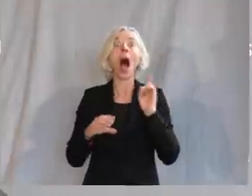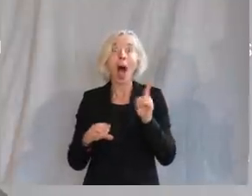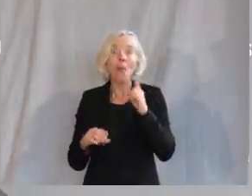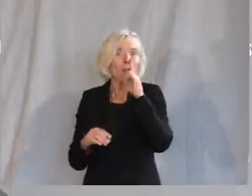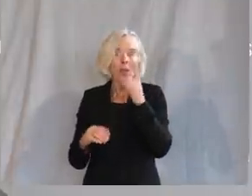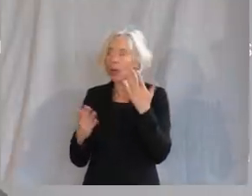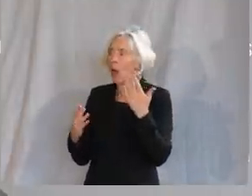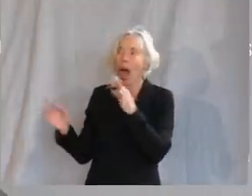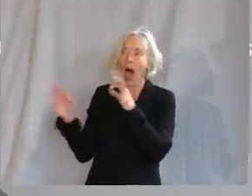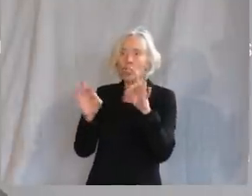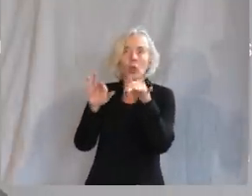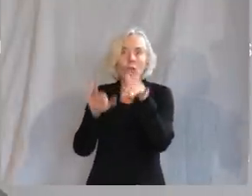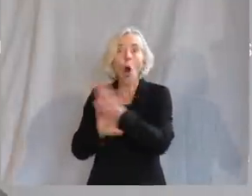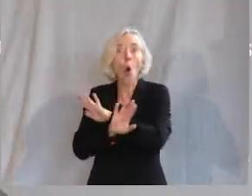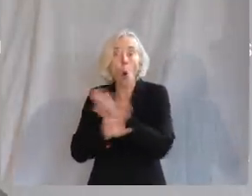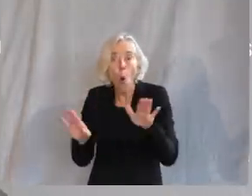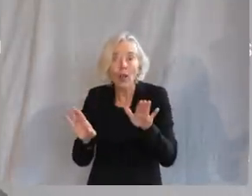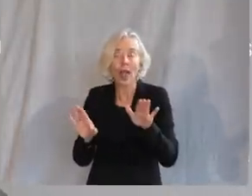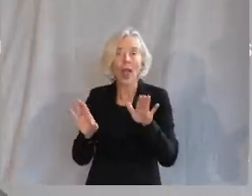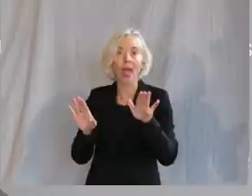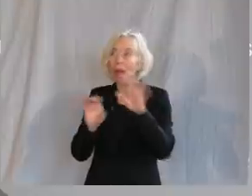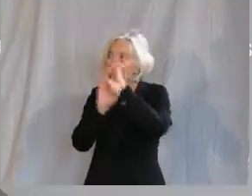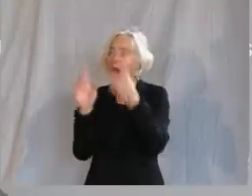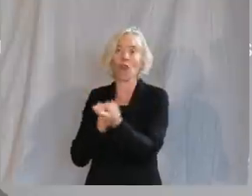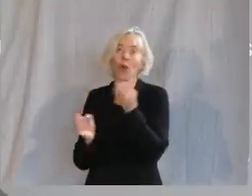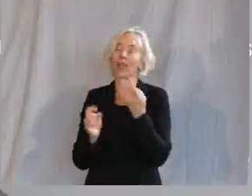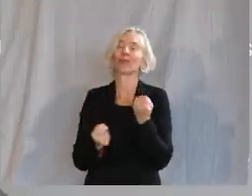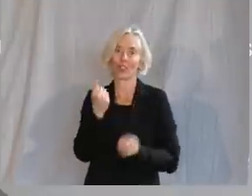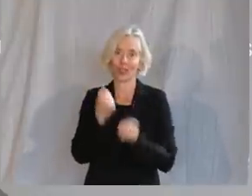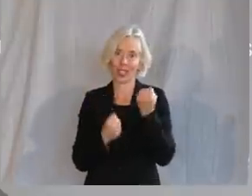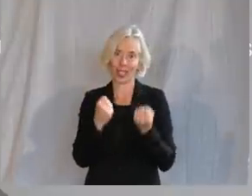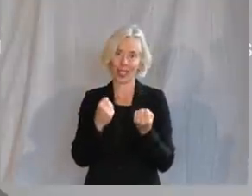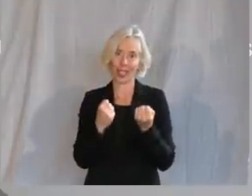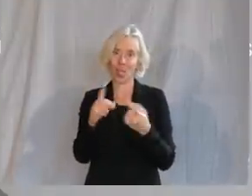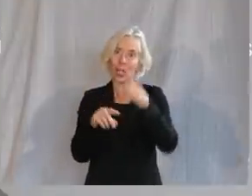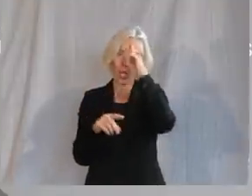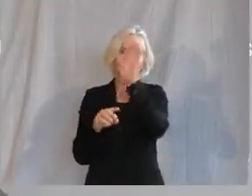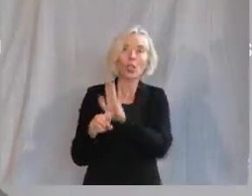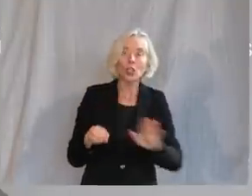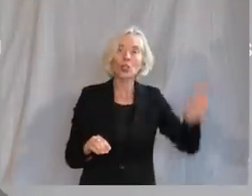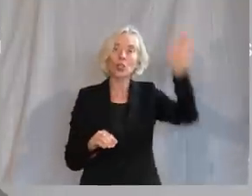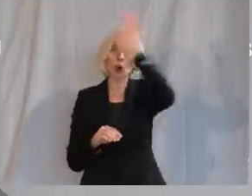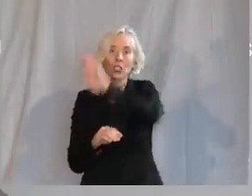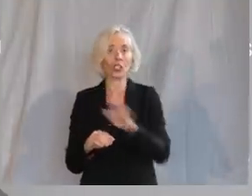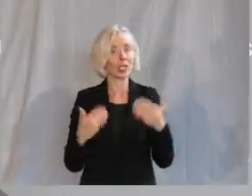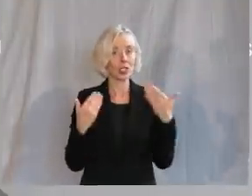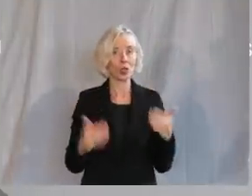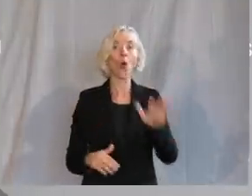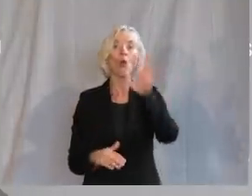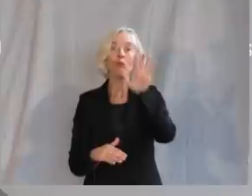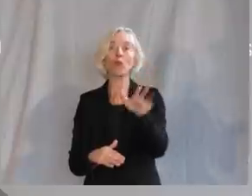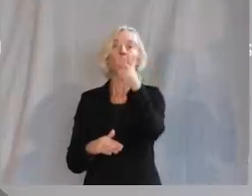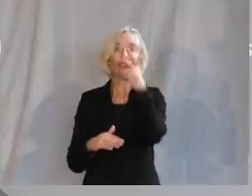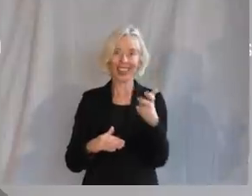kann. Bis 35 pro 100.000 Einwohner ist es bundesweit für die Gesundheitsämter in der Regel ein